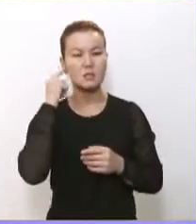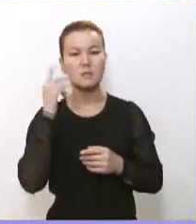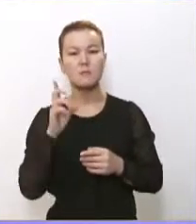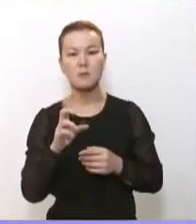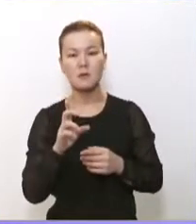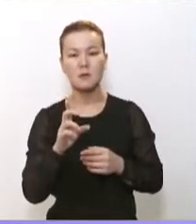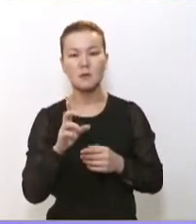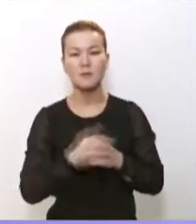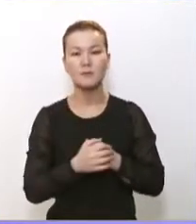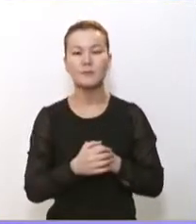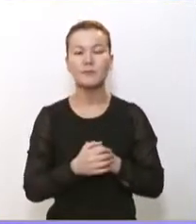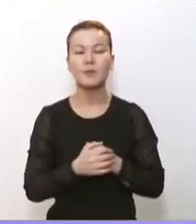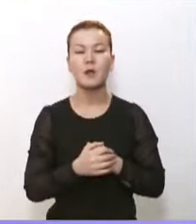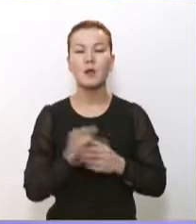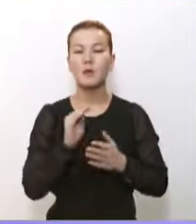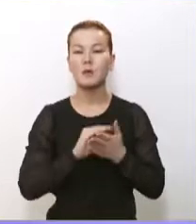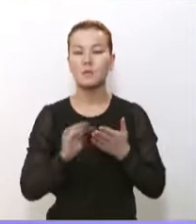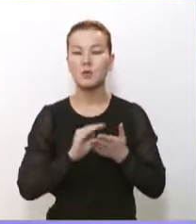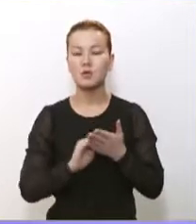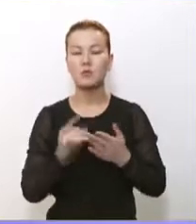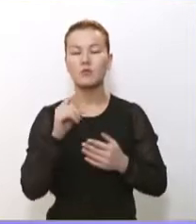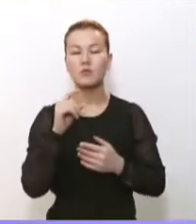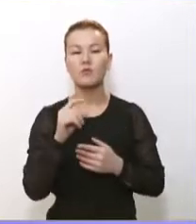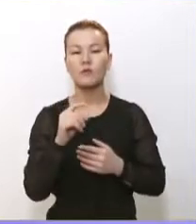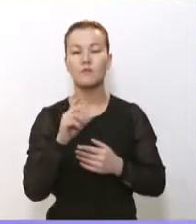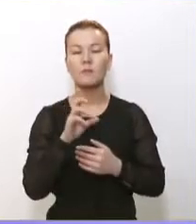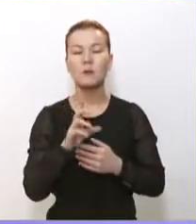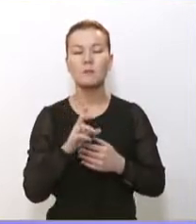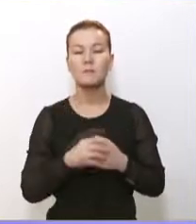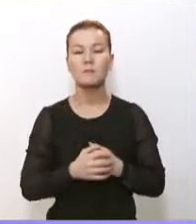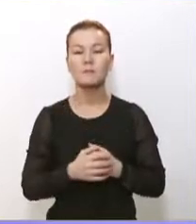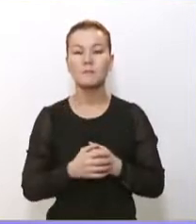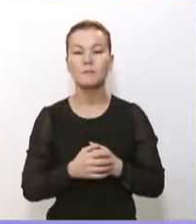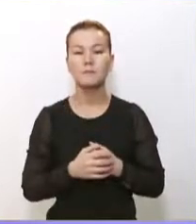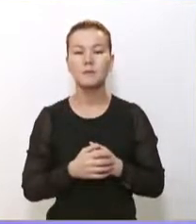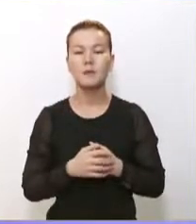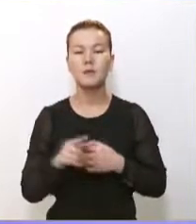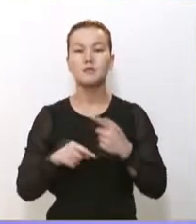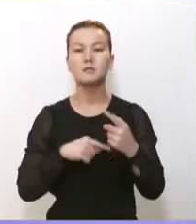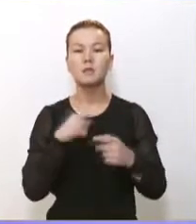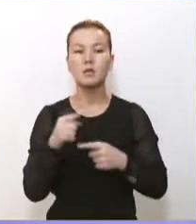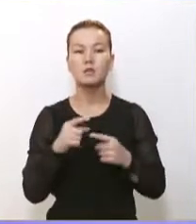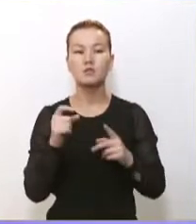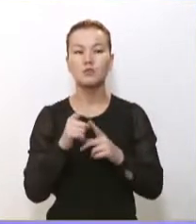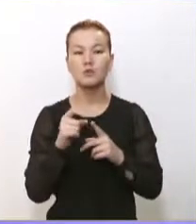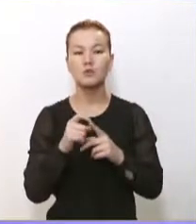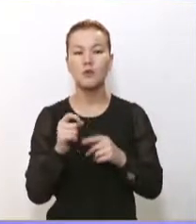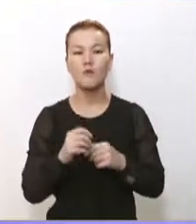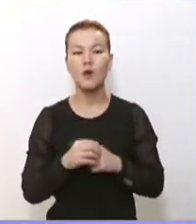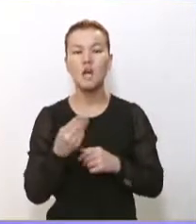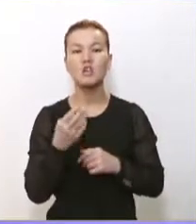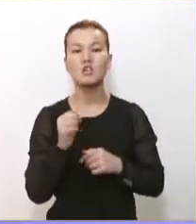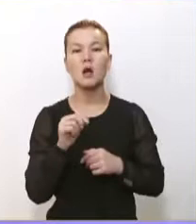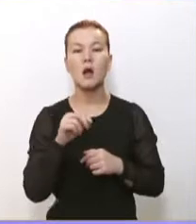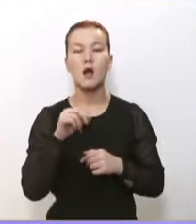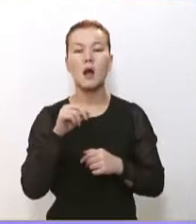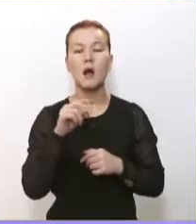«б». И пишем букву «б». Следующее слово